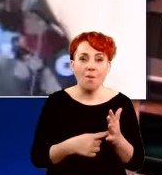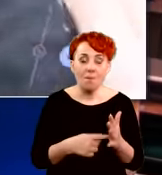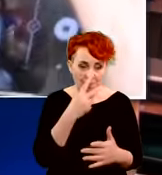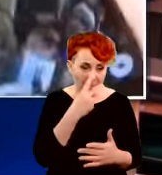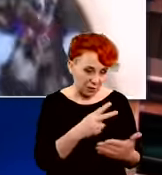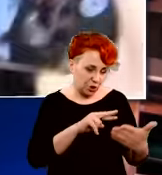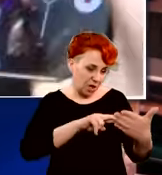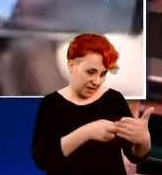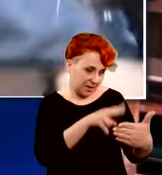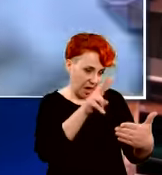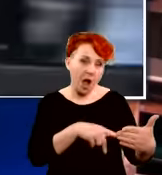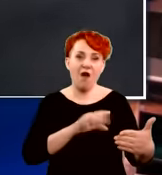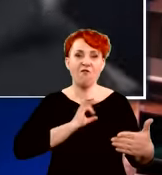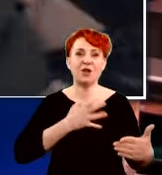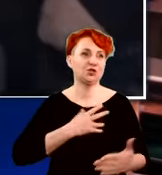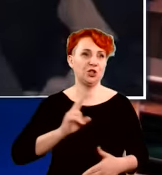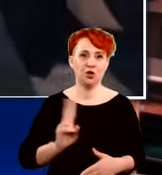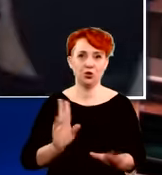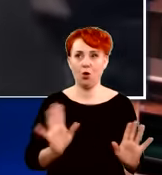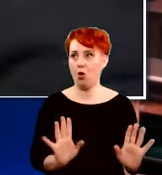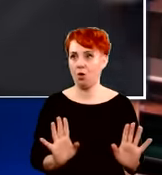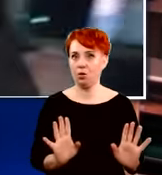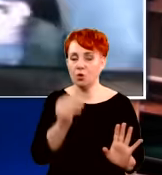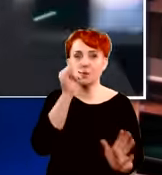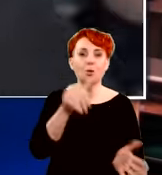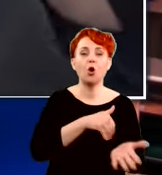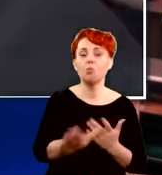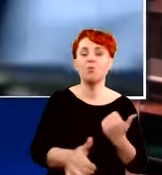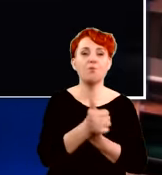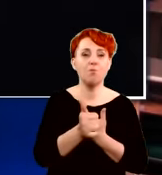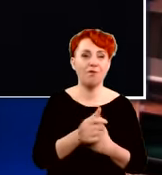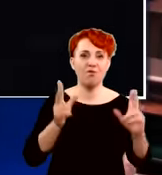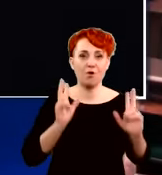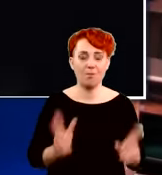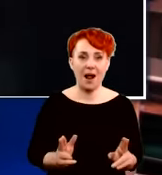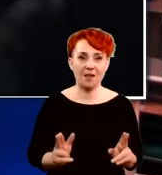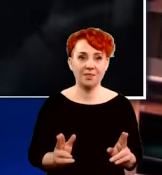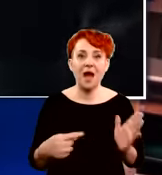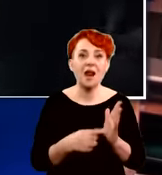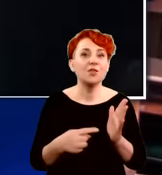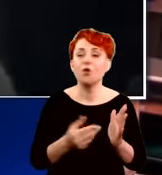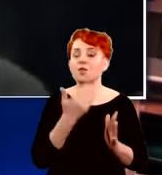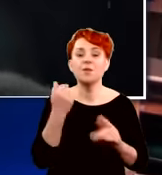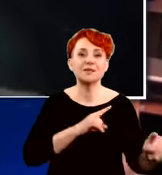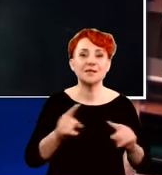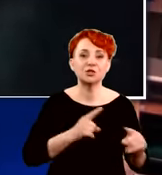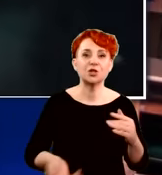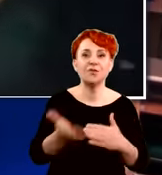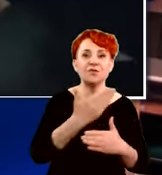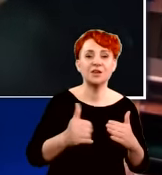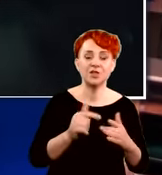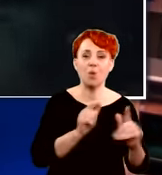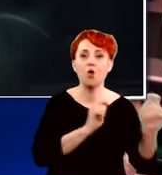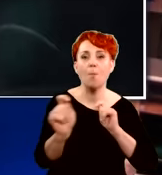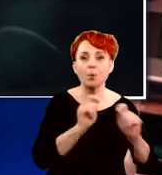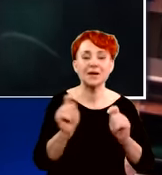tym właścicielem nie jesteśmy. Może nam tego odmówić z jakichś przyczyn formalnych, ale to nie oznacza, że Wydział Komunikacji decyduje o tym,